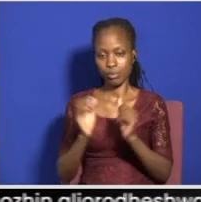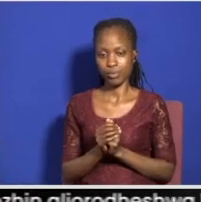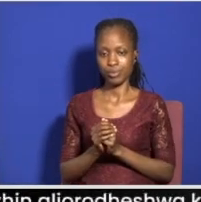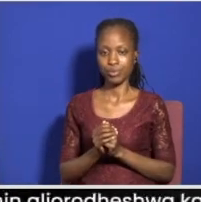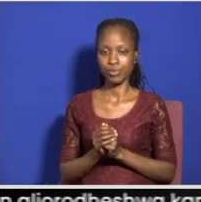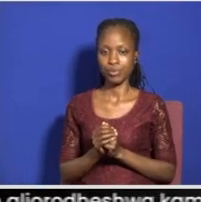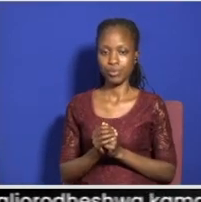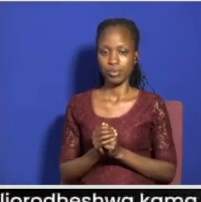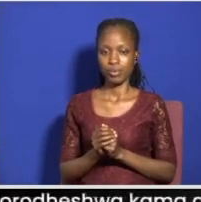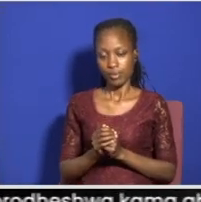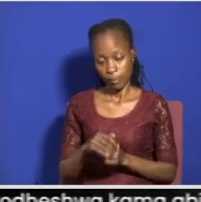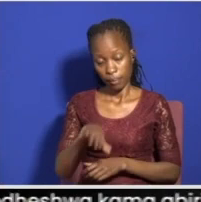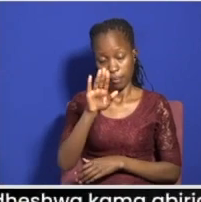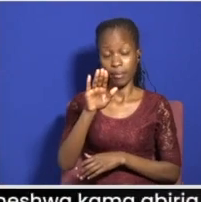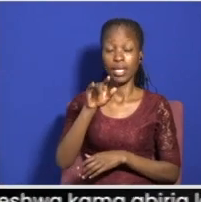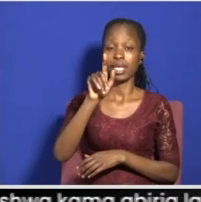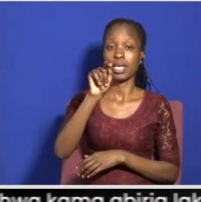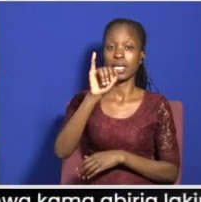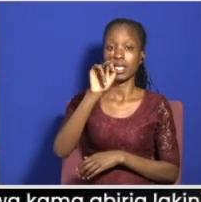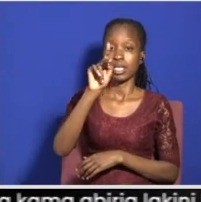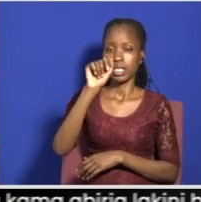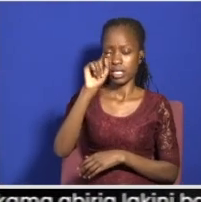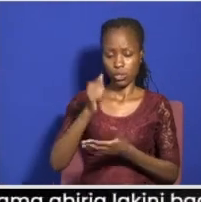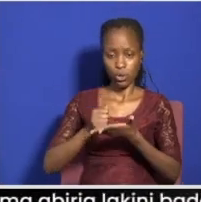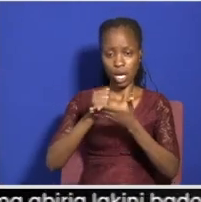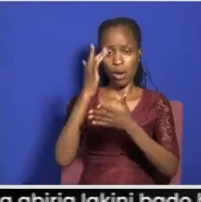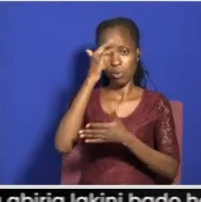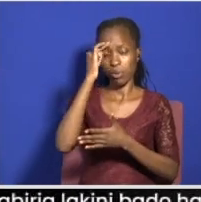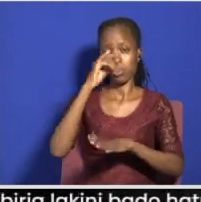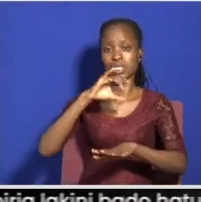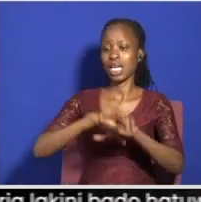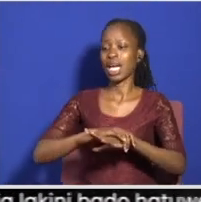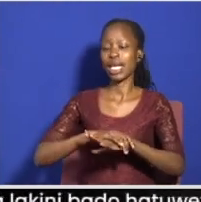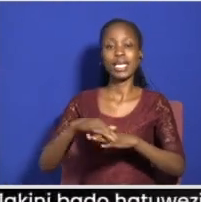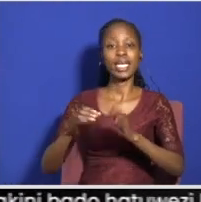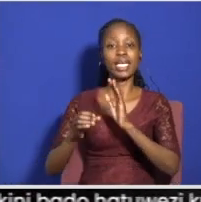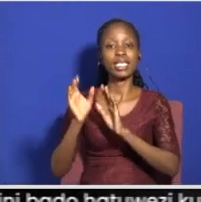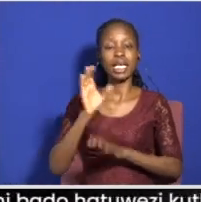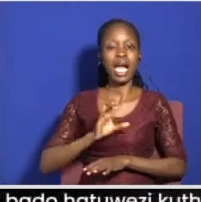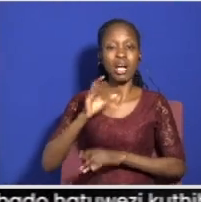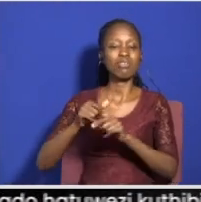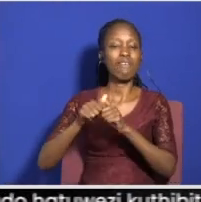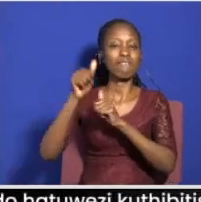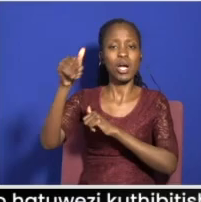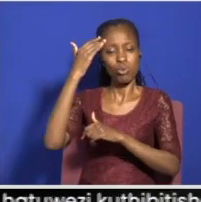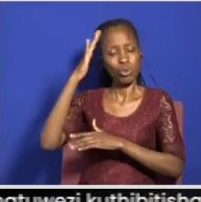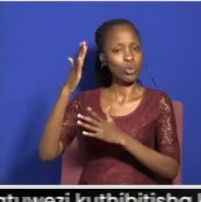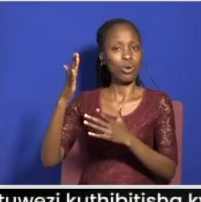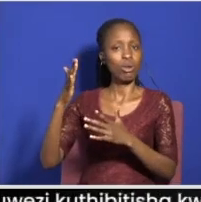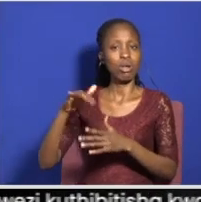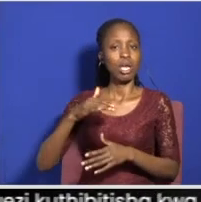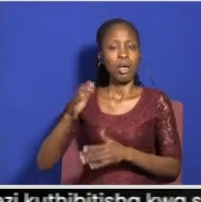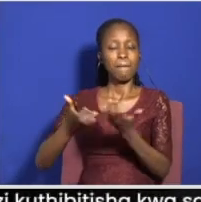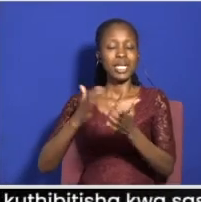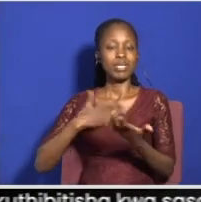kabisa. Inasaidia maana anapata customer wengine wa mbali wenye wafahamu haya maeneo na wa direct na